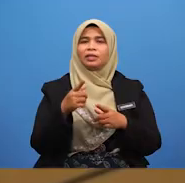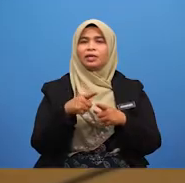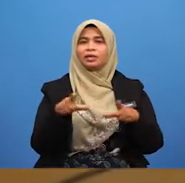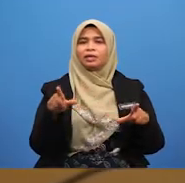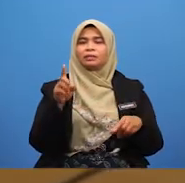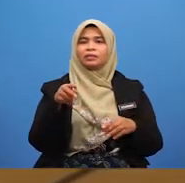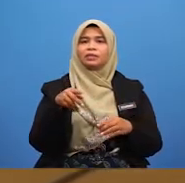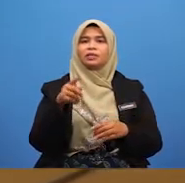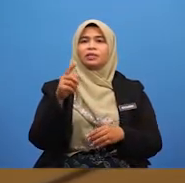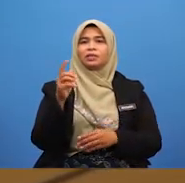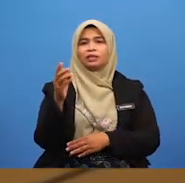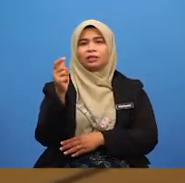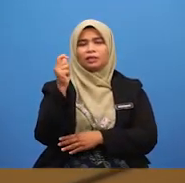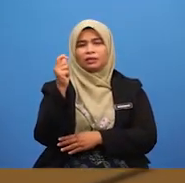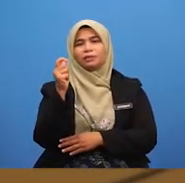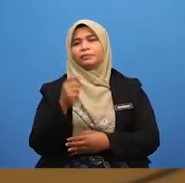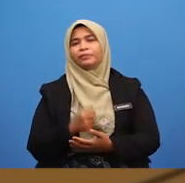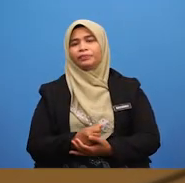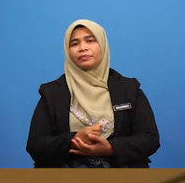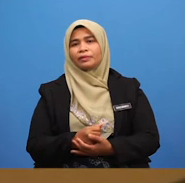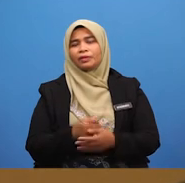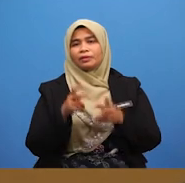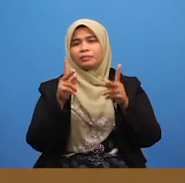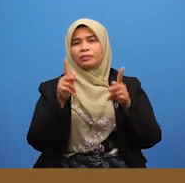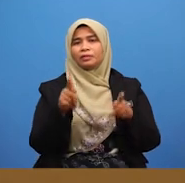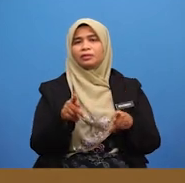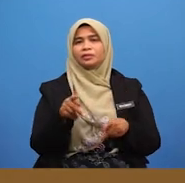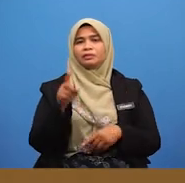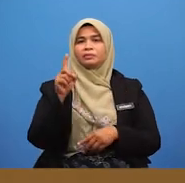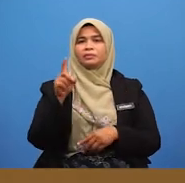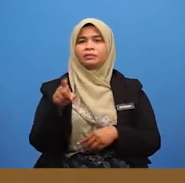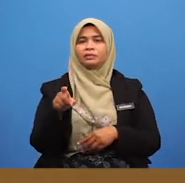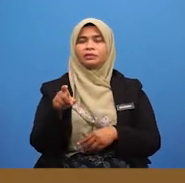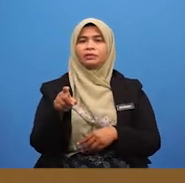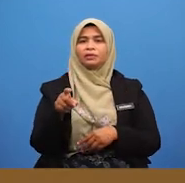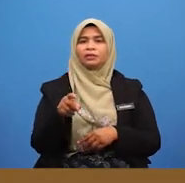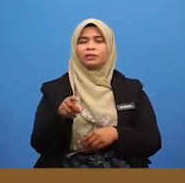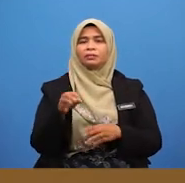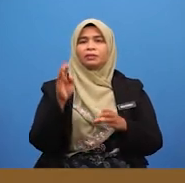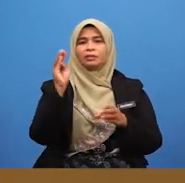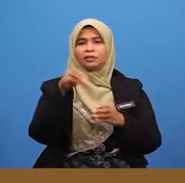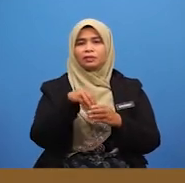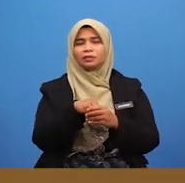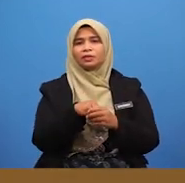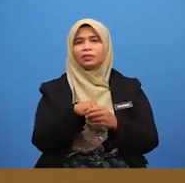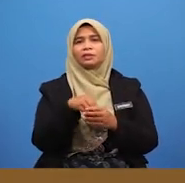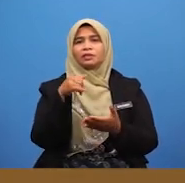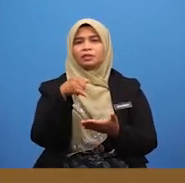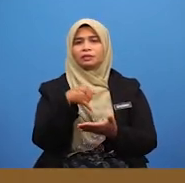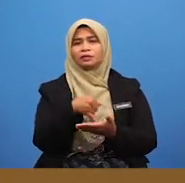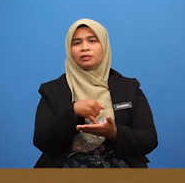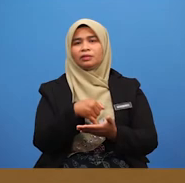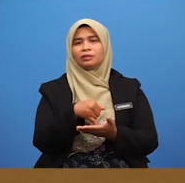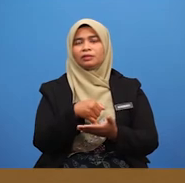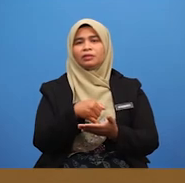pada tepi fabrik dan di hujung fabrik mesti semat jarum dalam